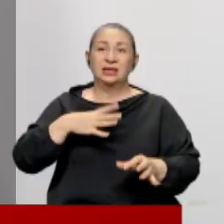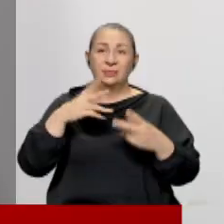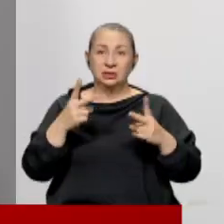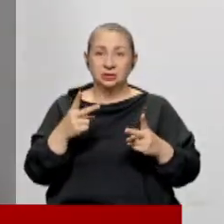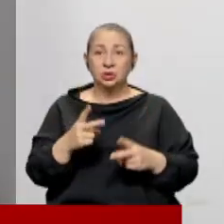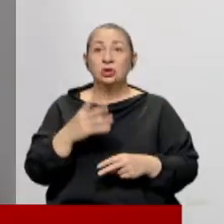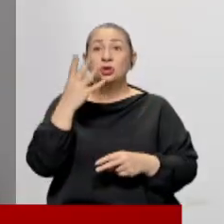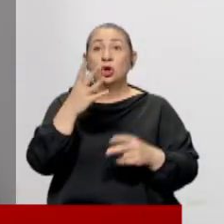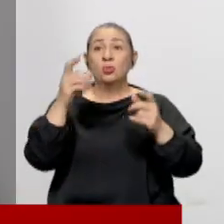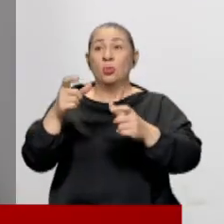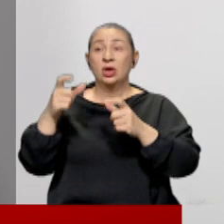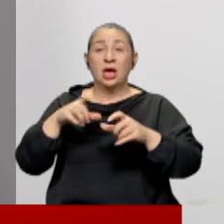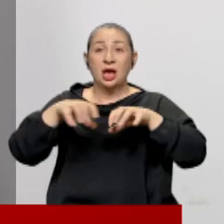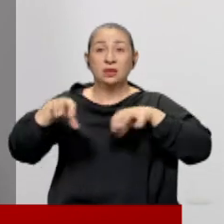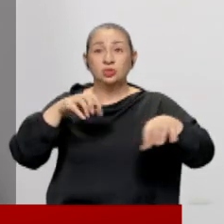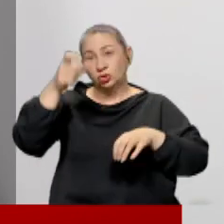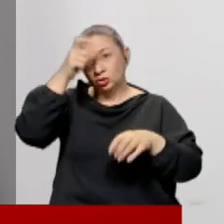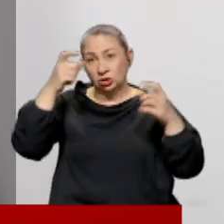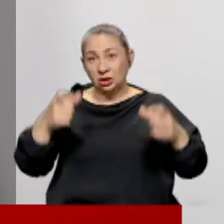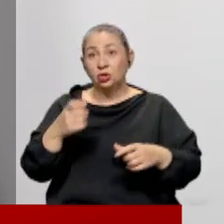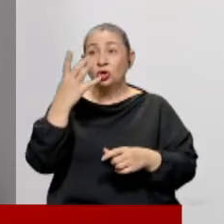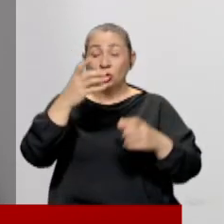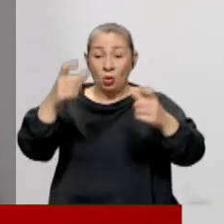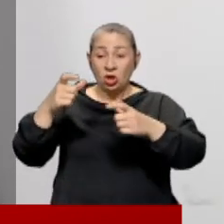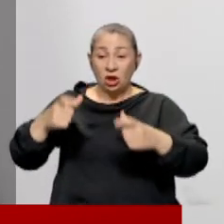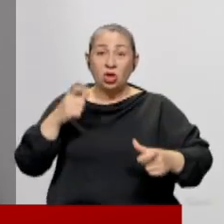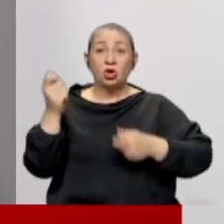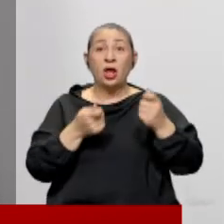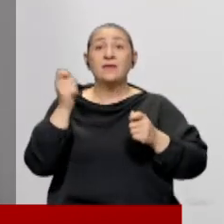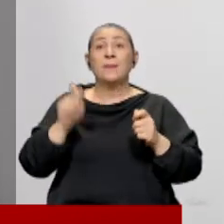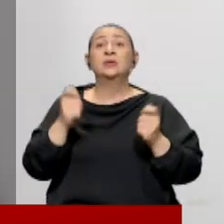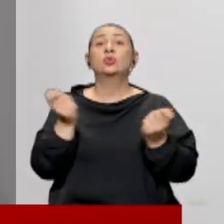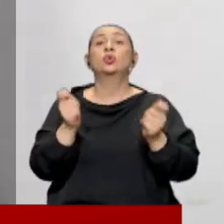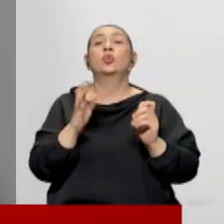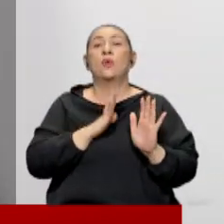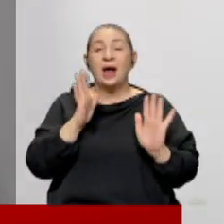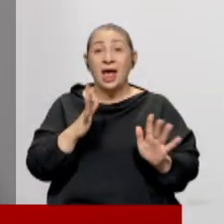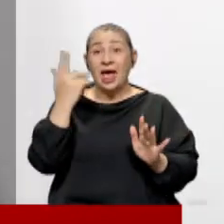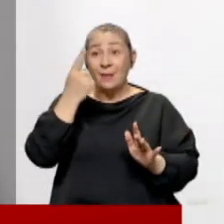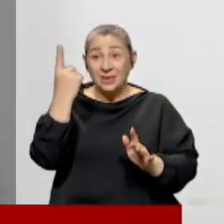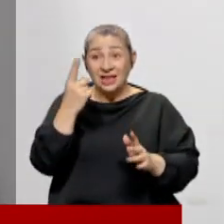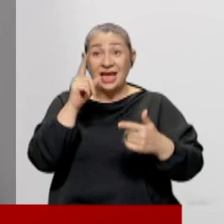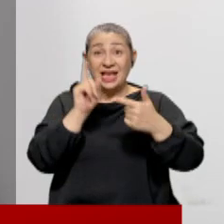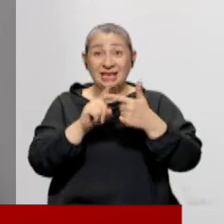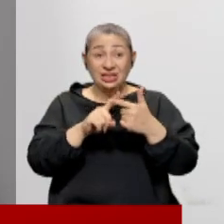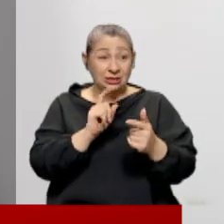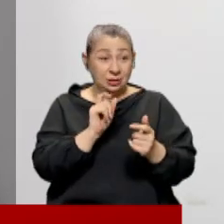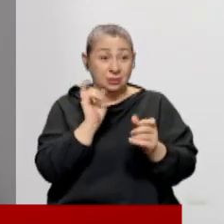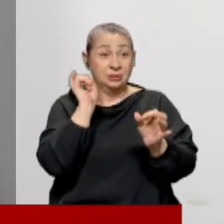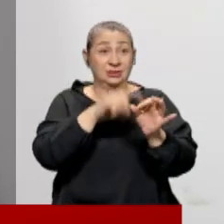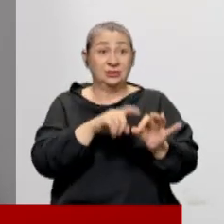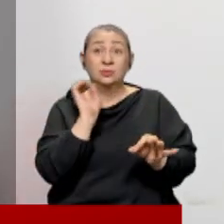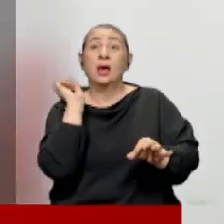isteyebilecek 4 bölgeye ayrılmış Türkçe 4 bölgede Görev yapma zorunluluğu var Eğer bir de ikinci şarkı da